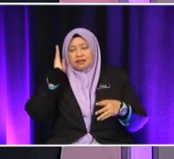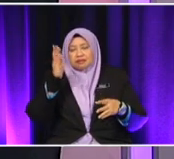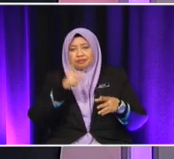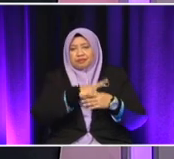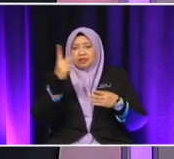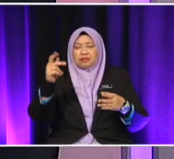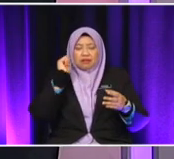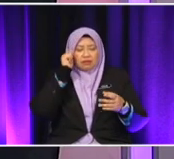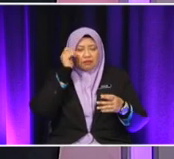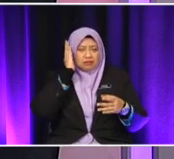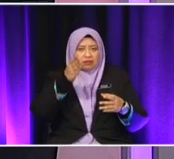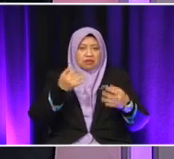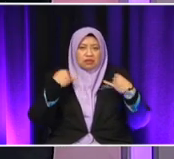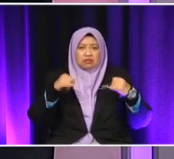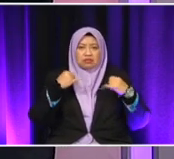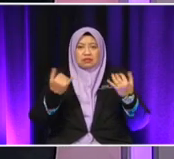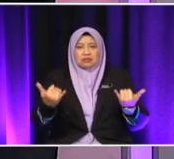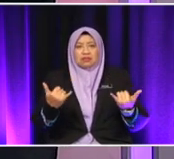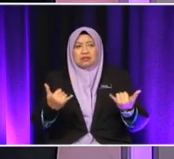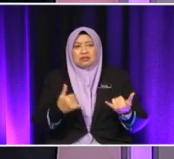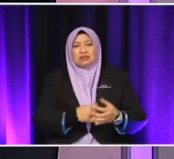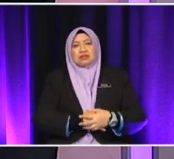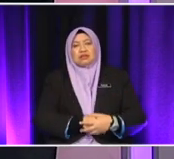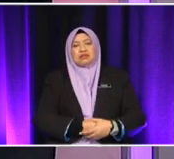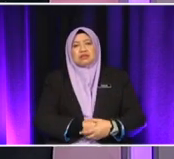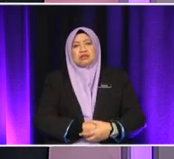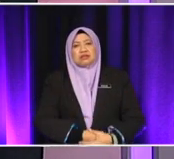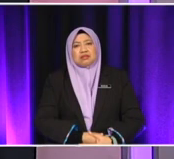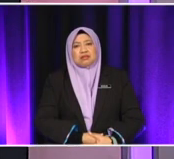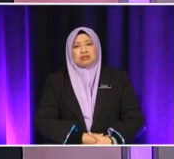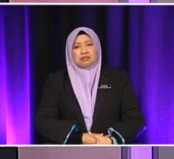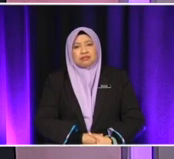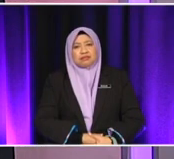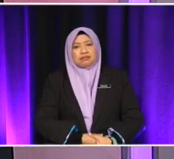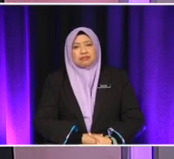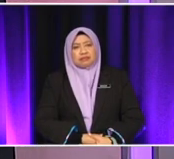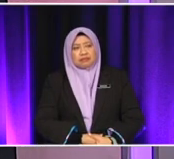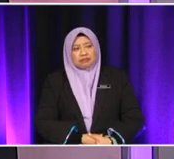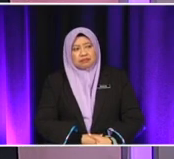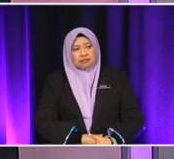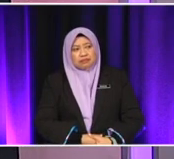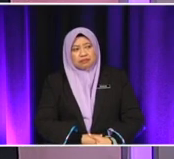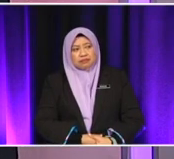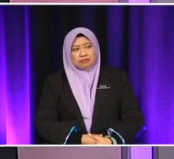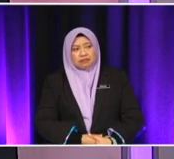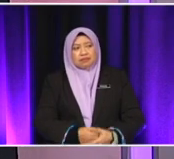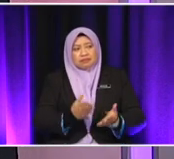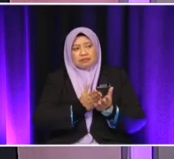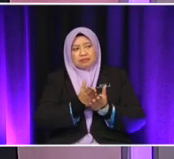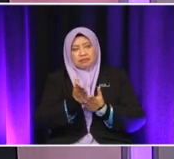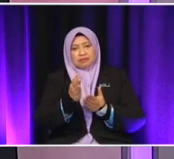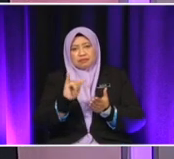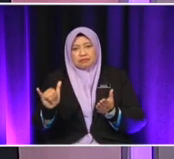Pada masa ke depan harga sudah menjadi sudah murah oke seterusnya